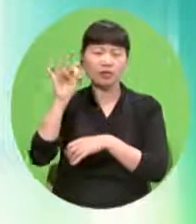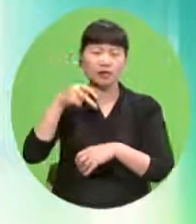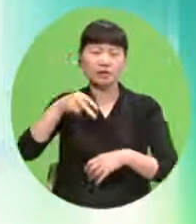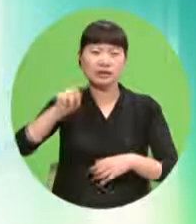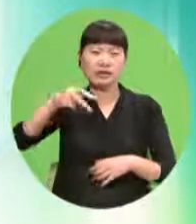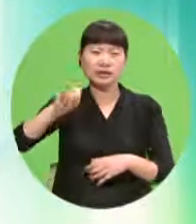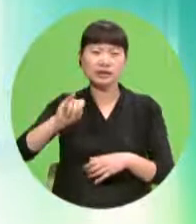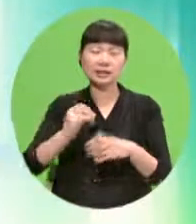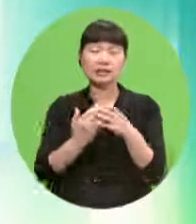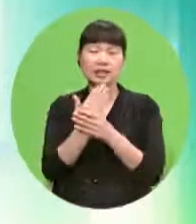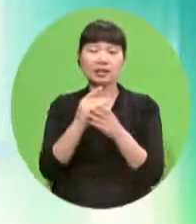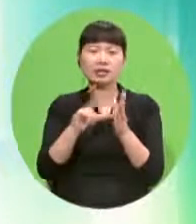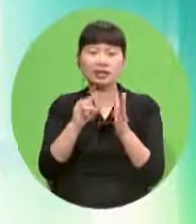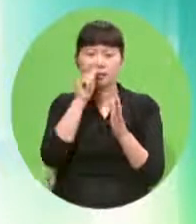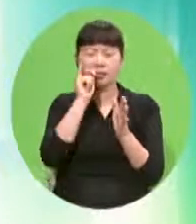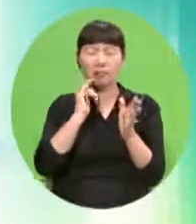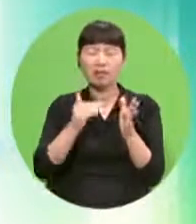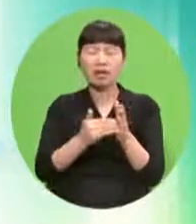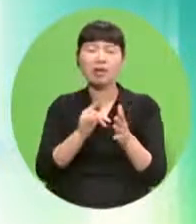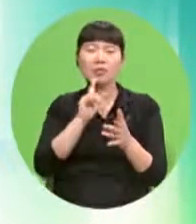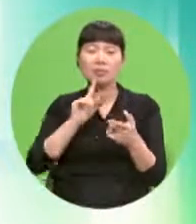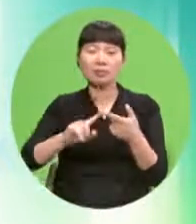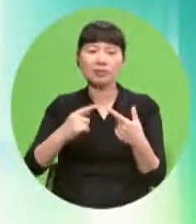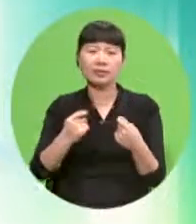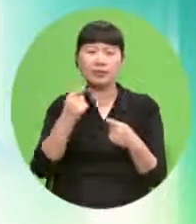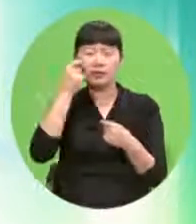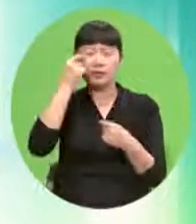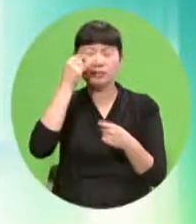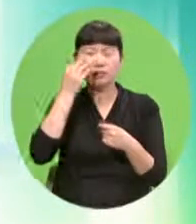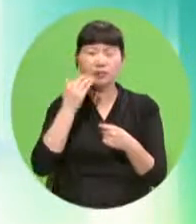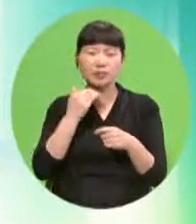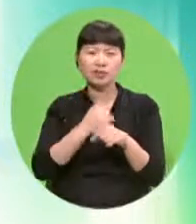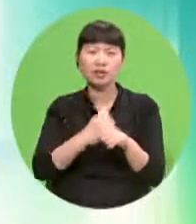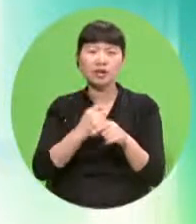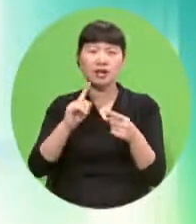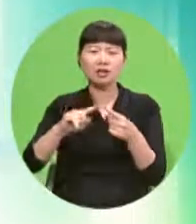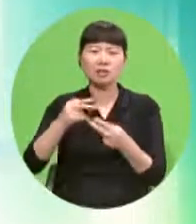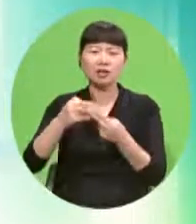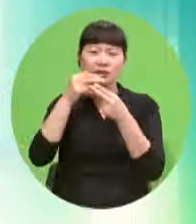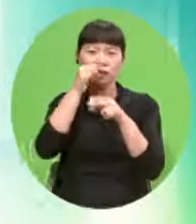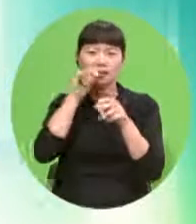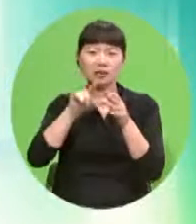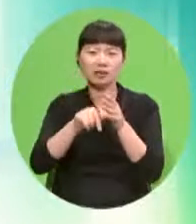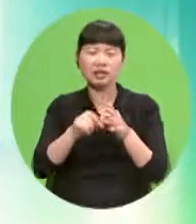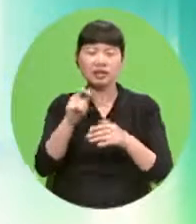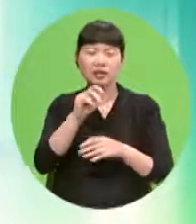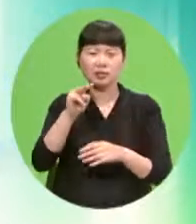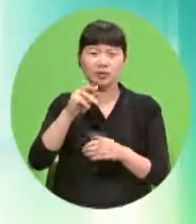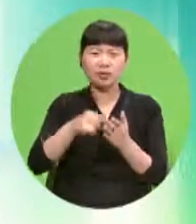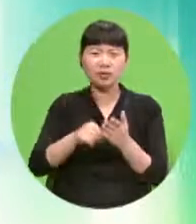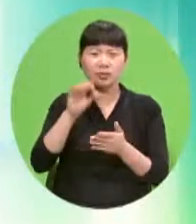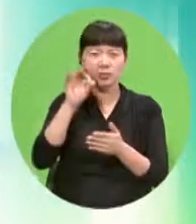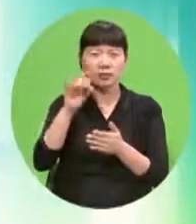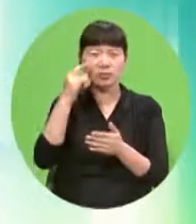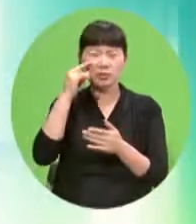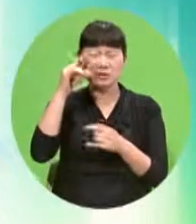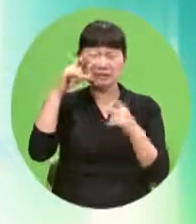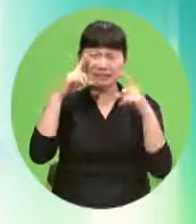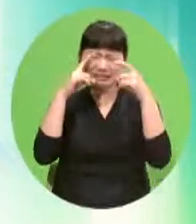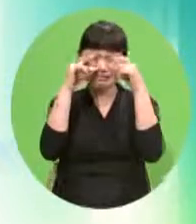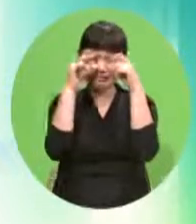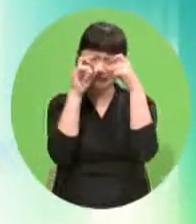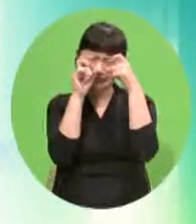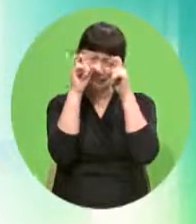많이 나타나는 데고요. 네. 말씀드린 대로 눈물이 흐르거나 고일 때 그리고 TV나 어떤 사물을 볼 때 눈을 찌푸리고 볼